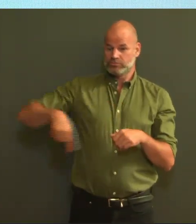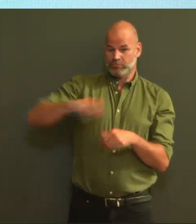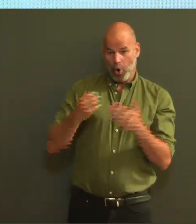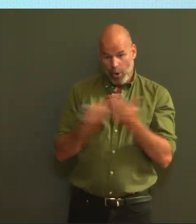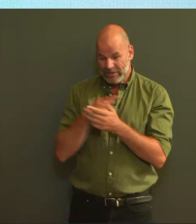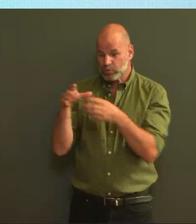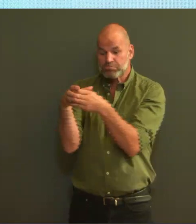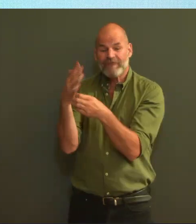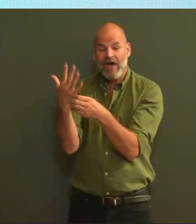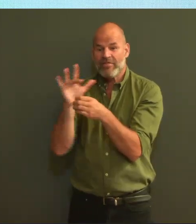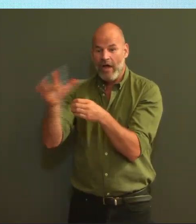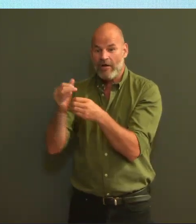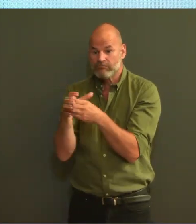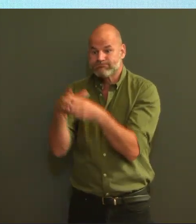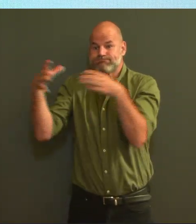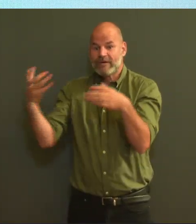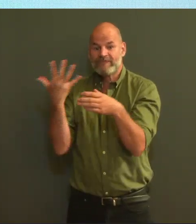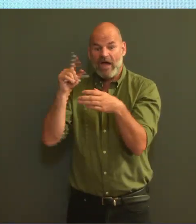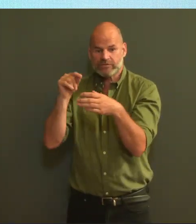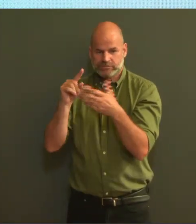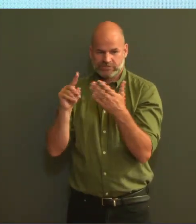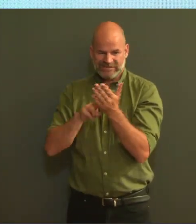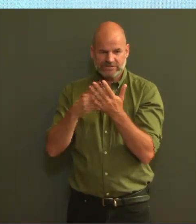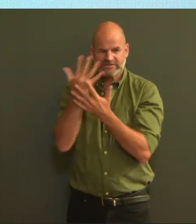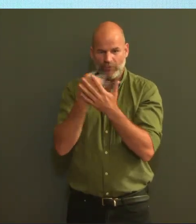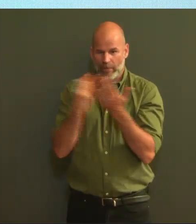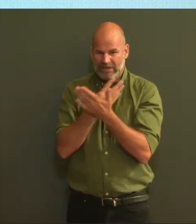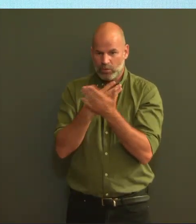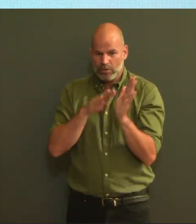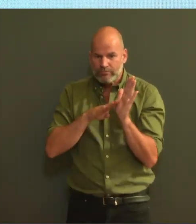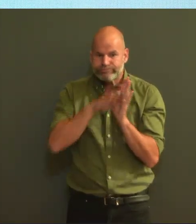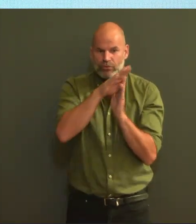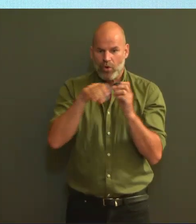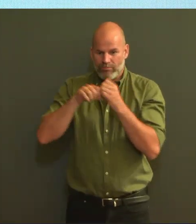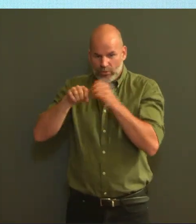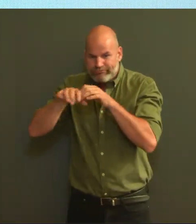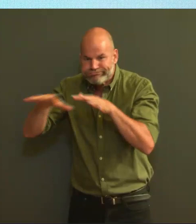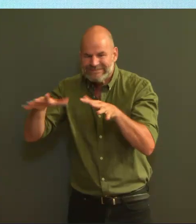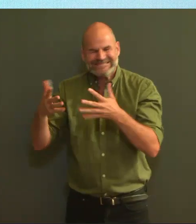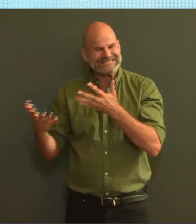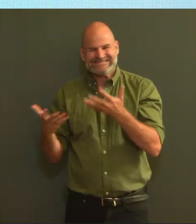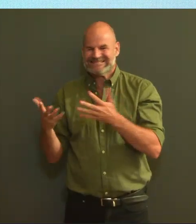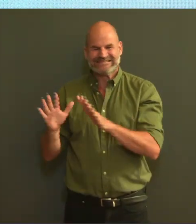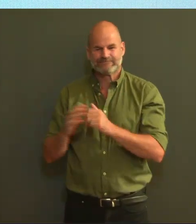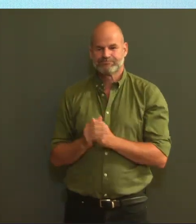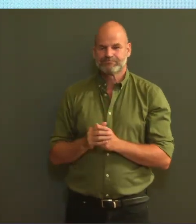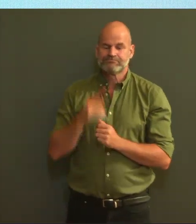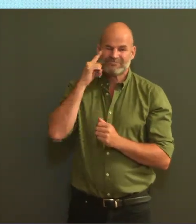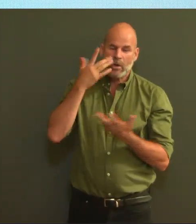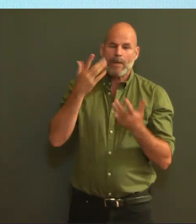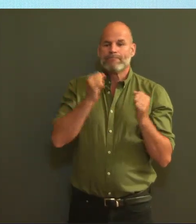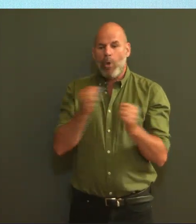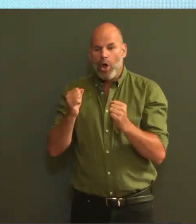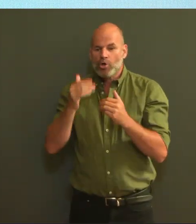we dat nu beleven. Ik denk wel dat het mogelijk kan zijn in de toekomst om die regels rond die bubbel een beetje te